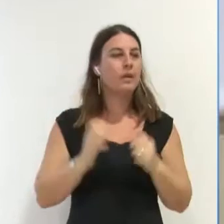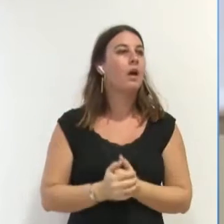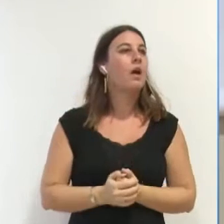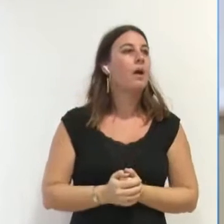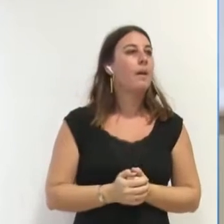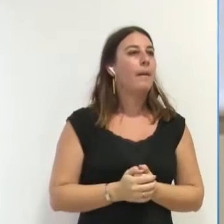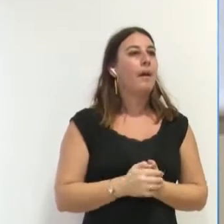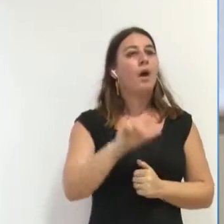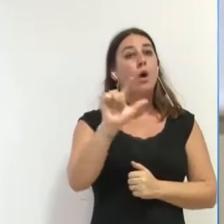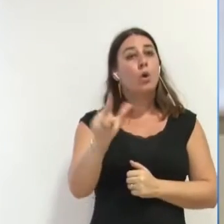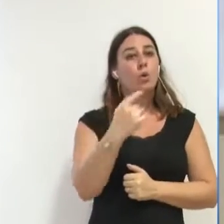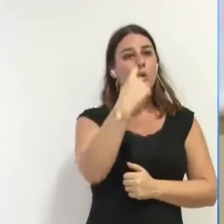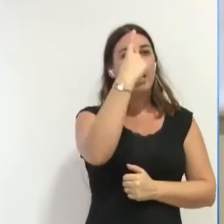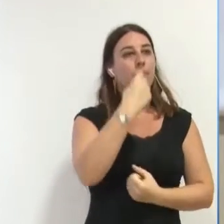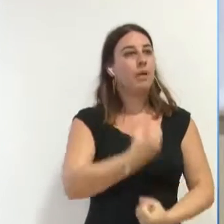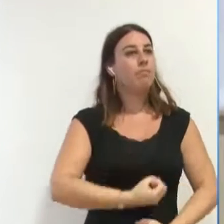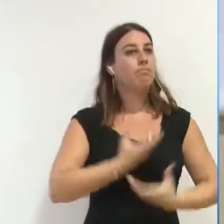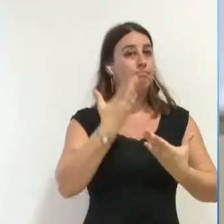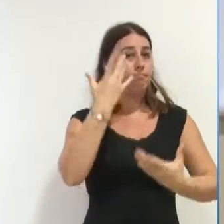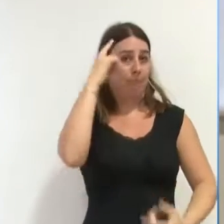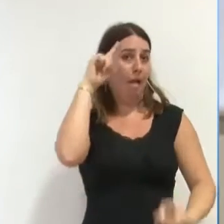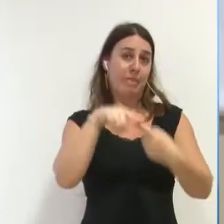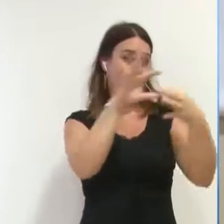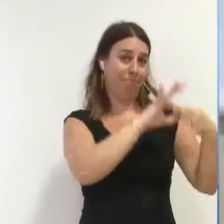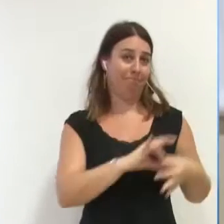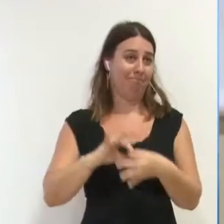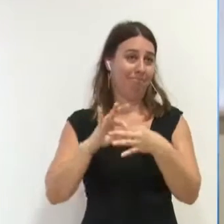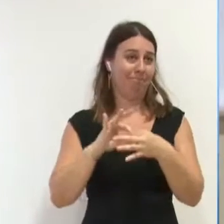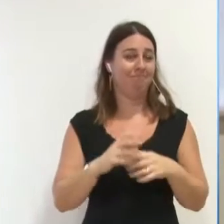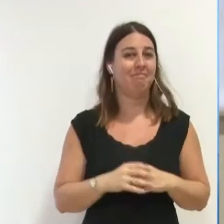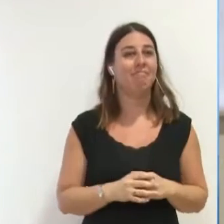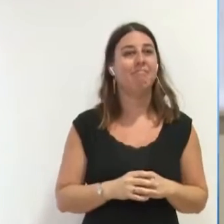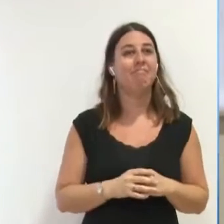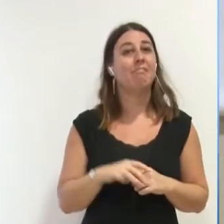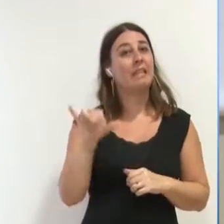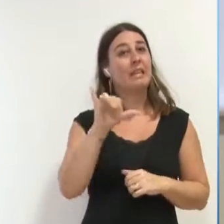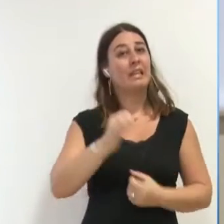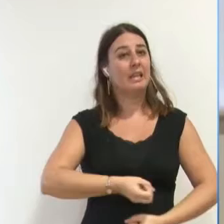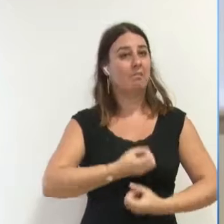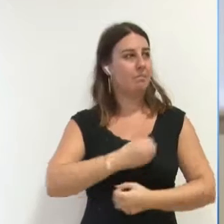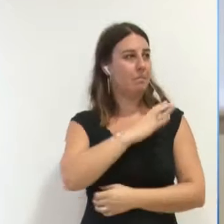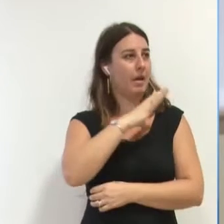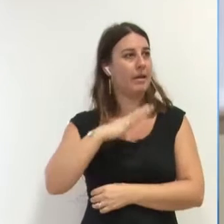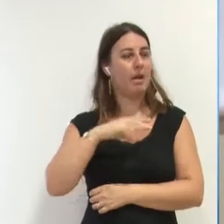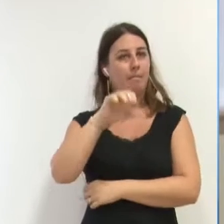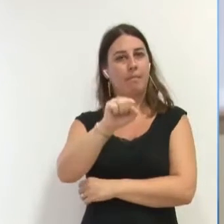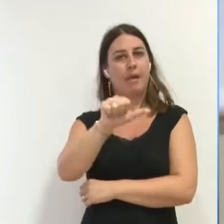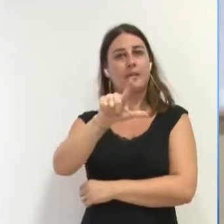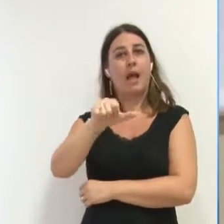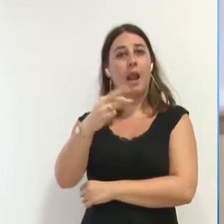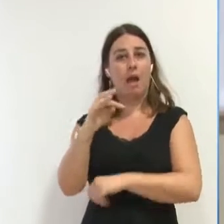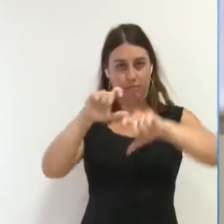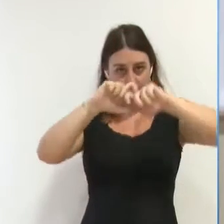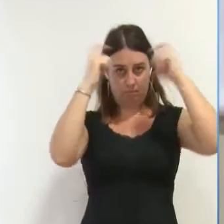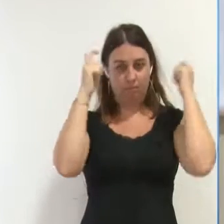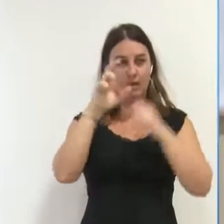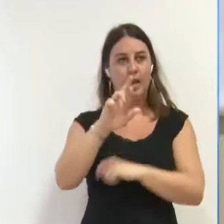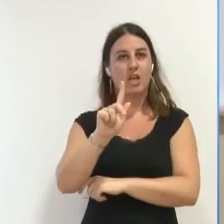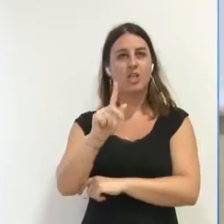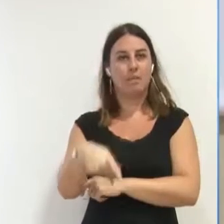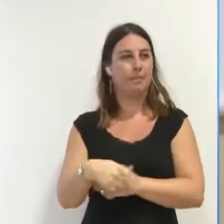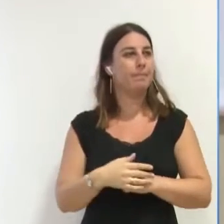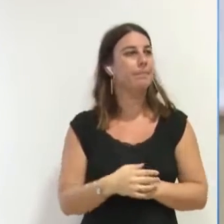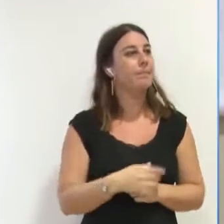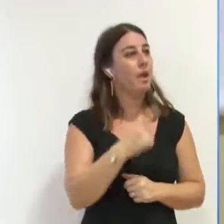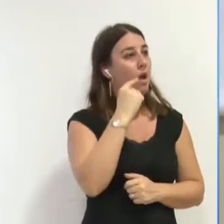Nous avons une deuxième question orale sur ce même sujet. Elle est portée par Marie-Jo Sala, au nom de RGP.